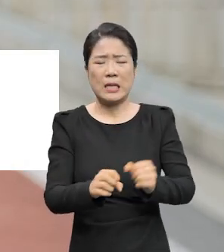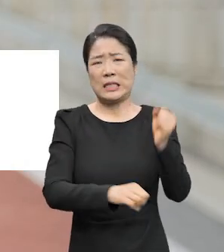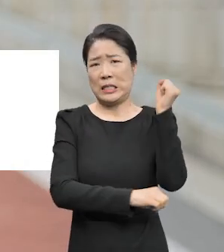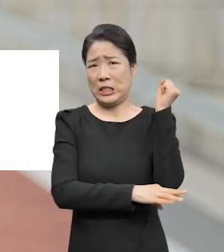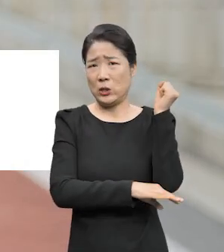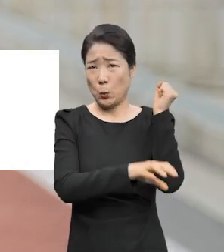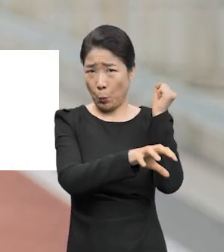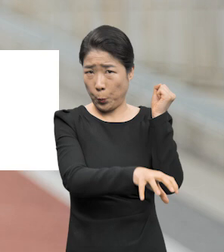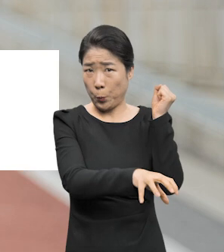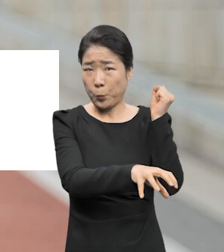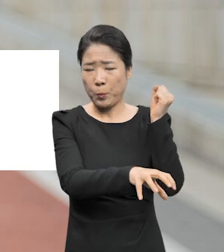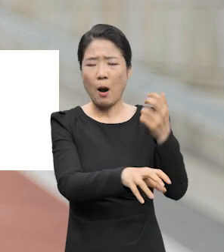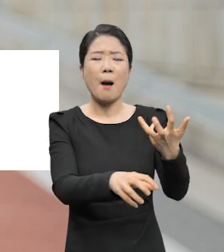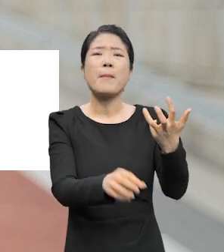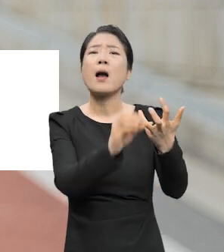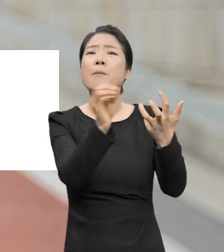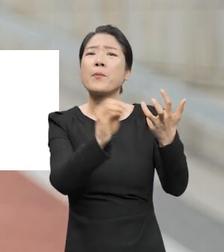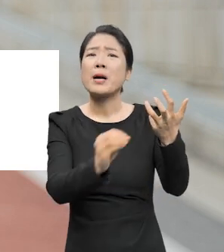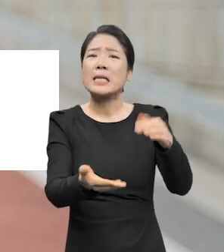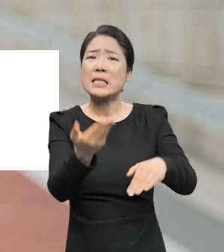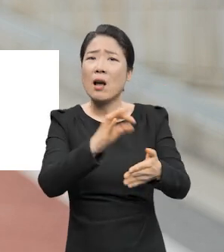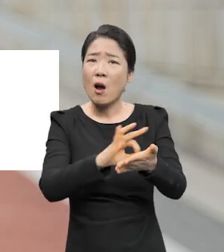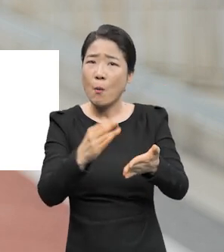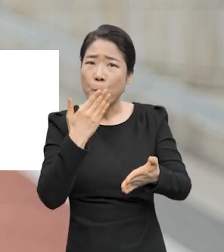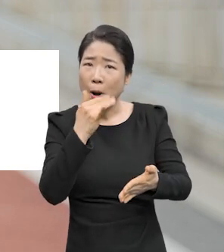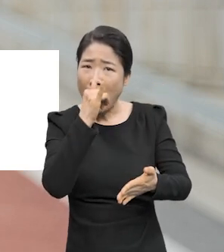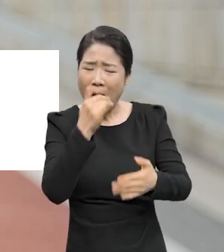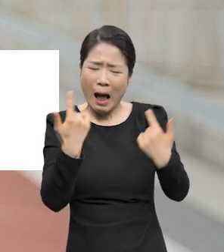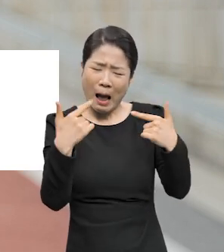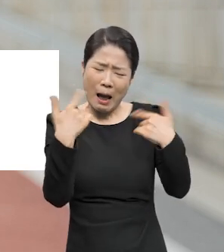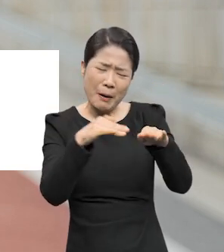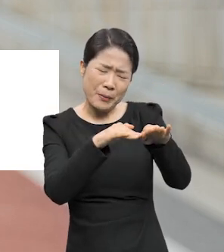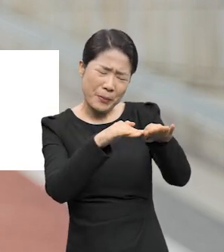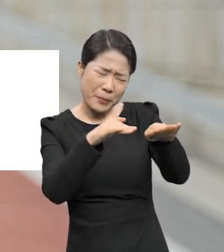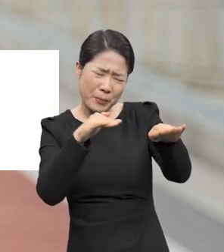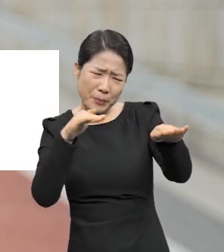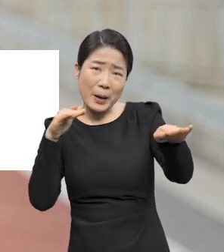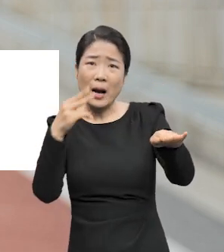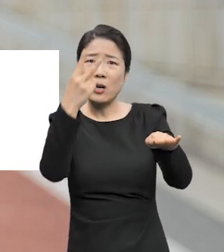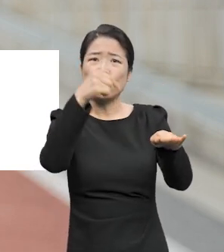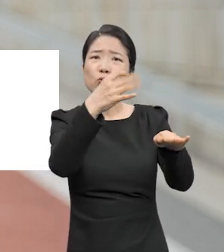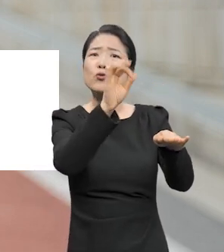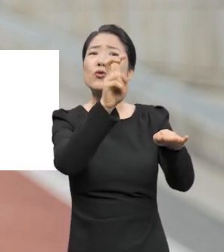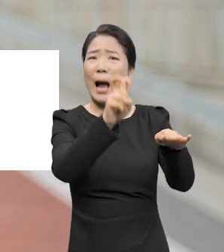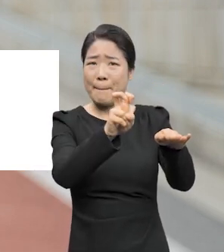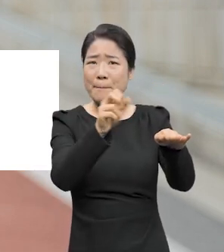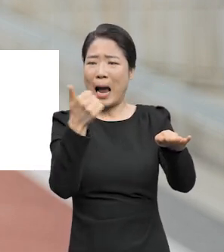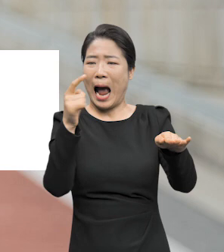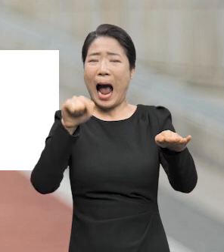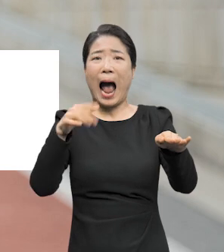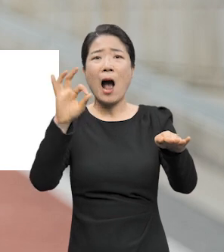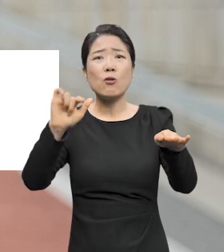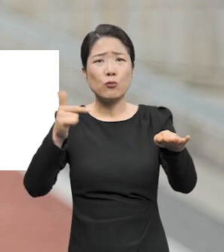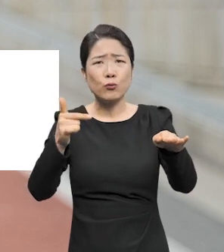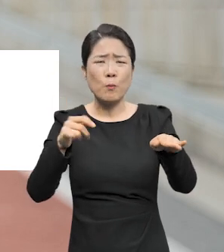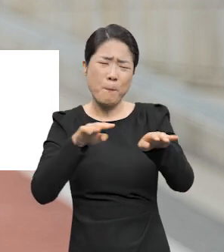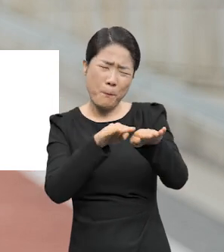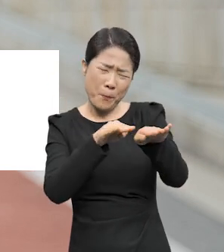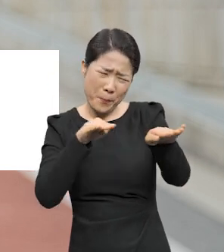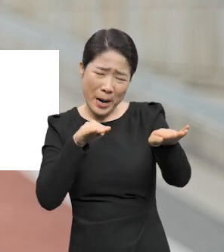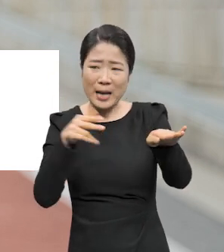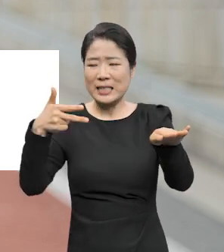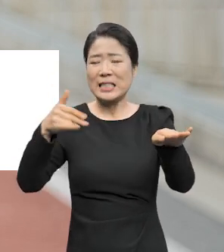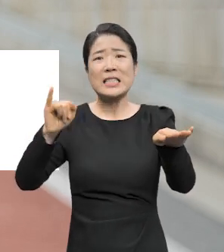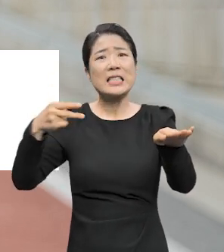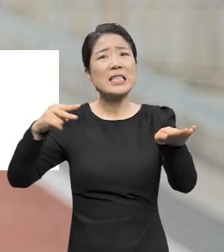시설물 80% 이상을 사용할 수 있으면서 만성 지정체 구역인 도암IC와 학운IC의